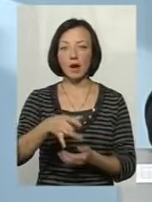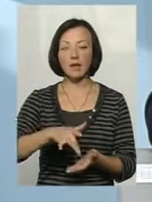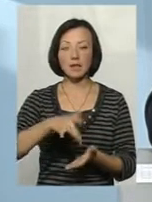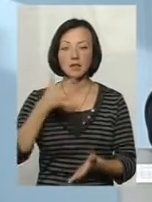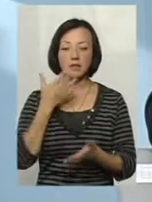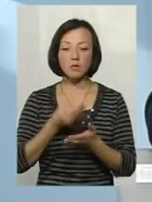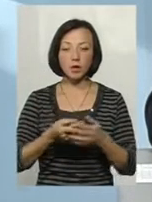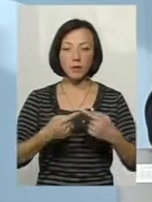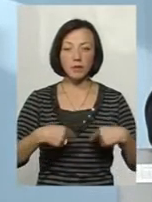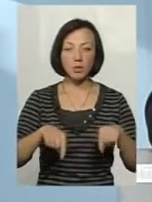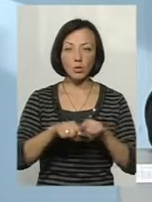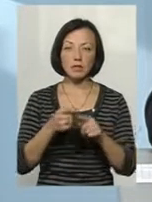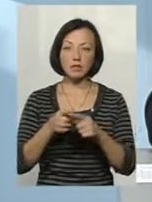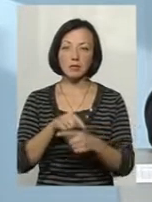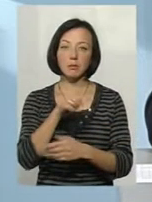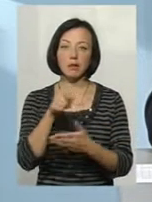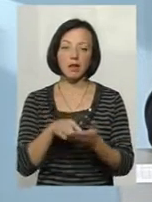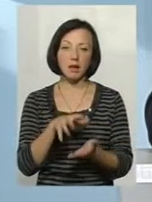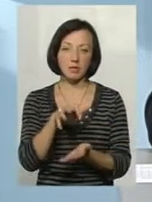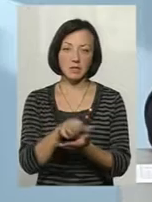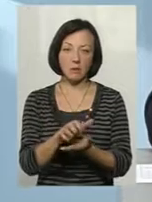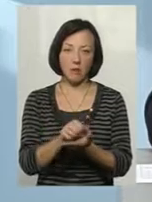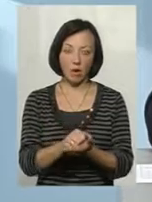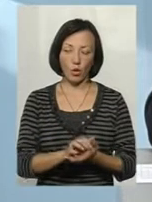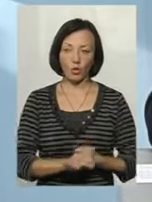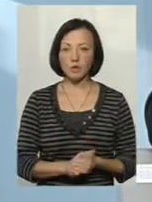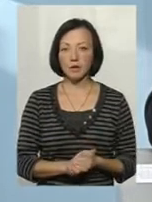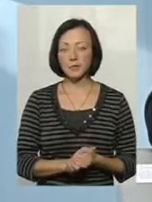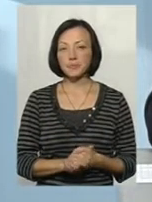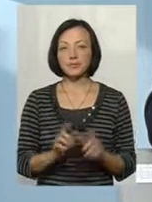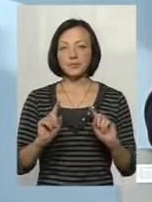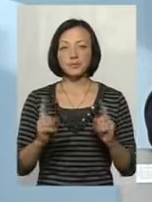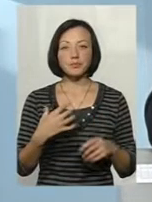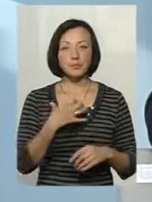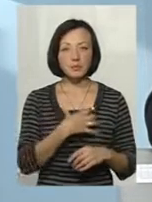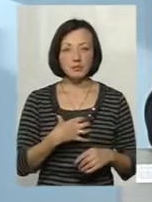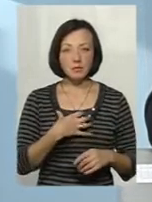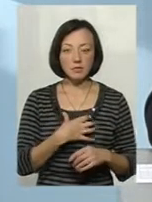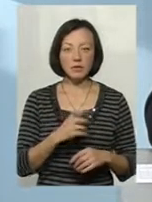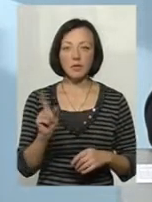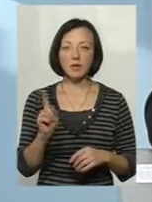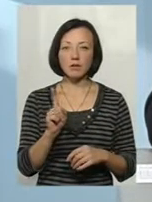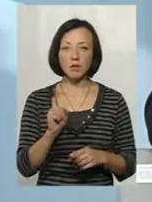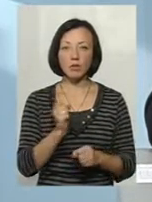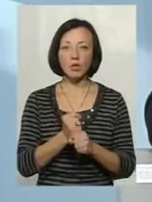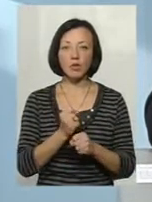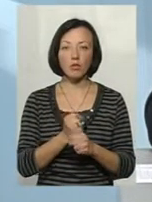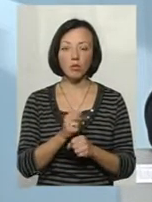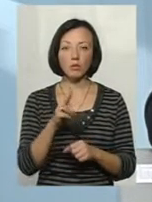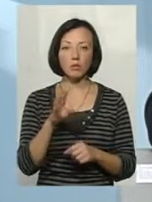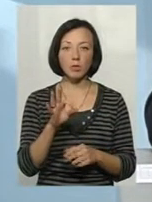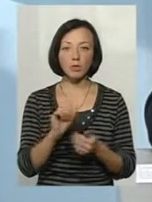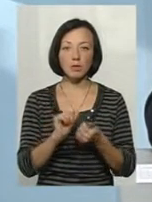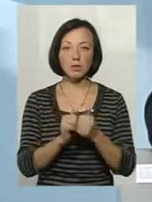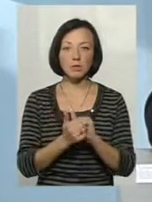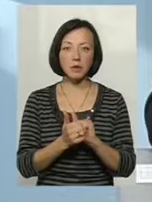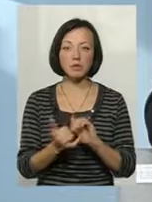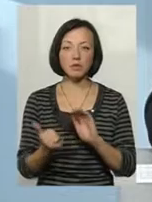свої підрозділи, які цими питаннями займаються. Значить, дуже важливо те, щоб роботи по заміні, по